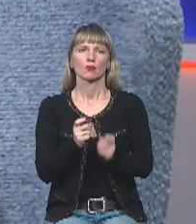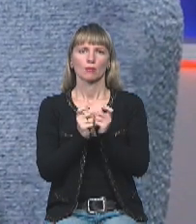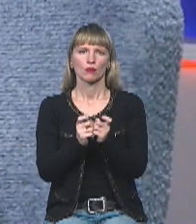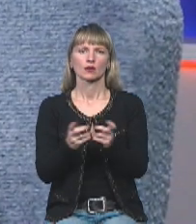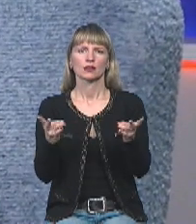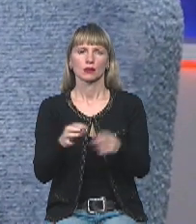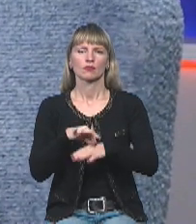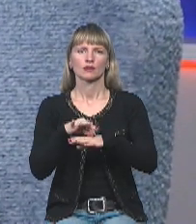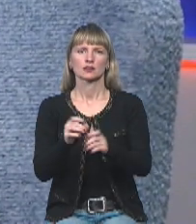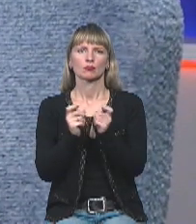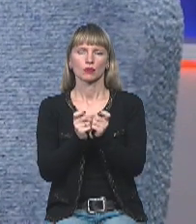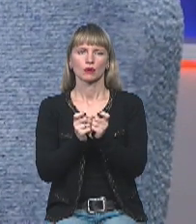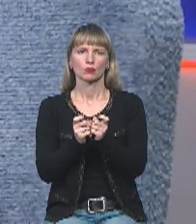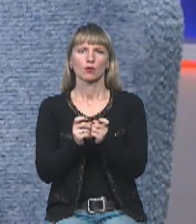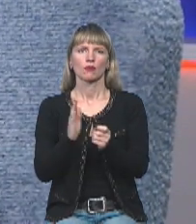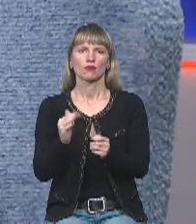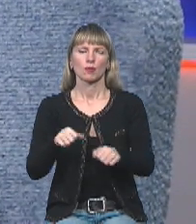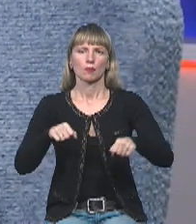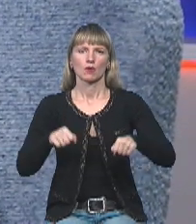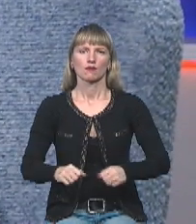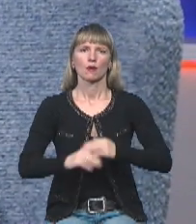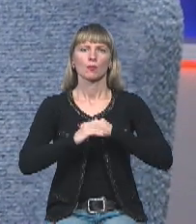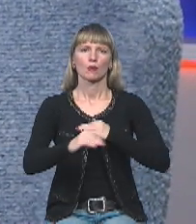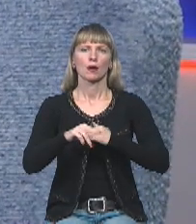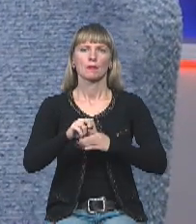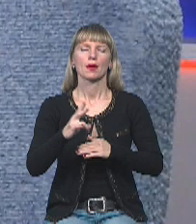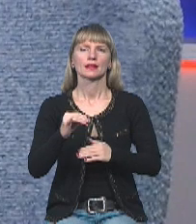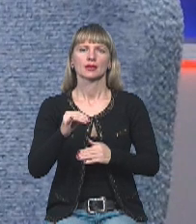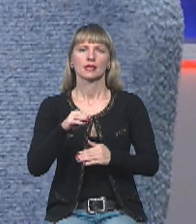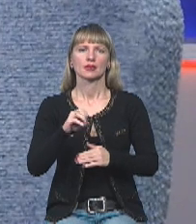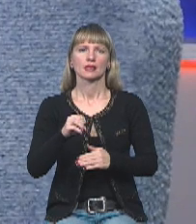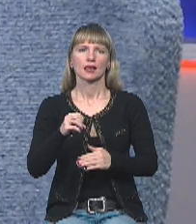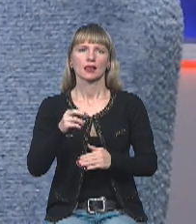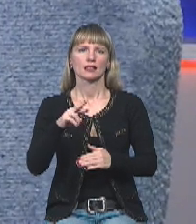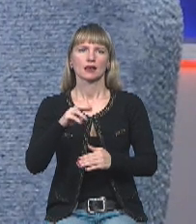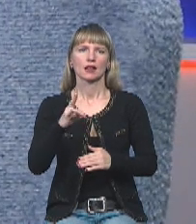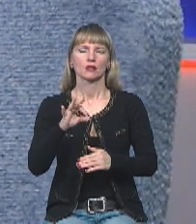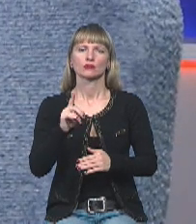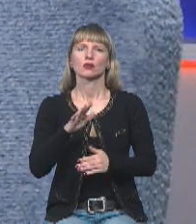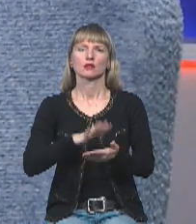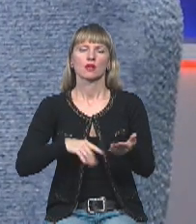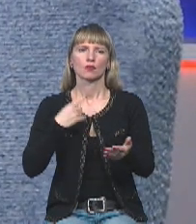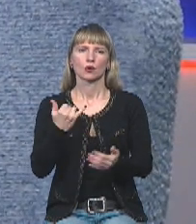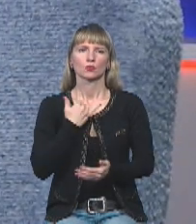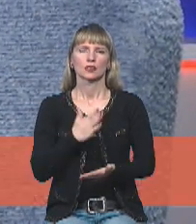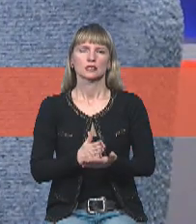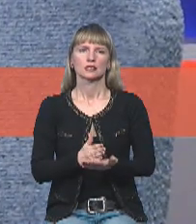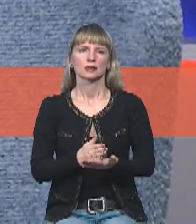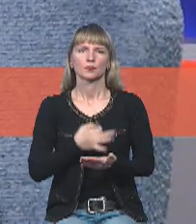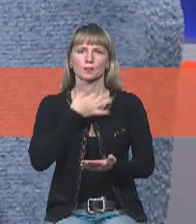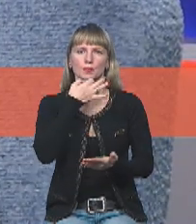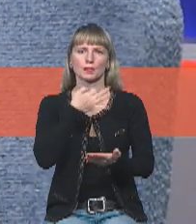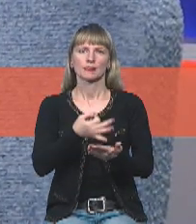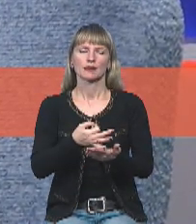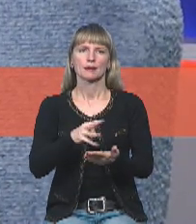Треба вести боротьбу у цивілізованому правовому полі. Пані Тетяно, що далі ви плануєте робити? Бо от у нас є, і ми навіть можемо показати,